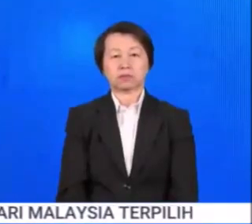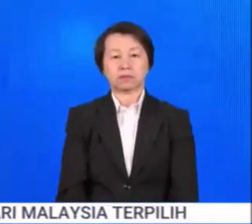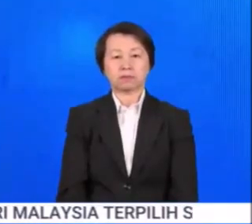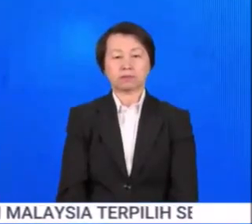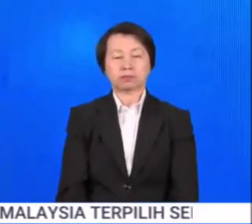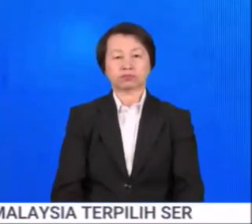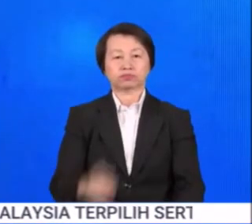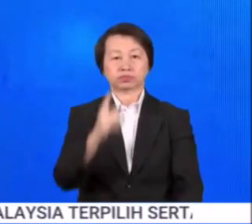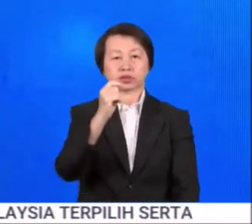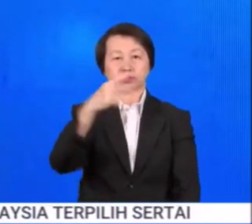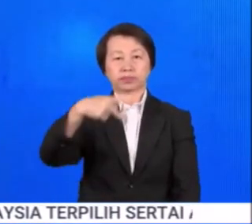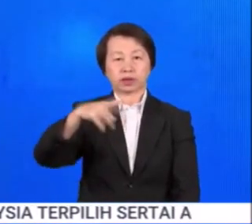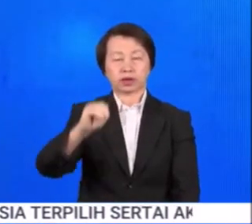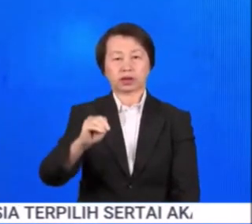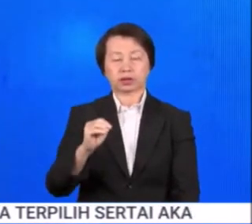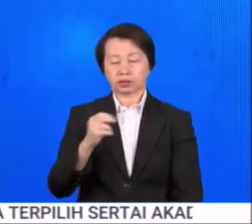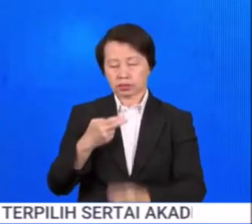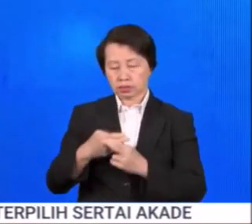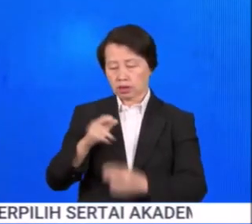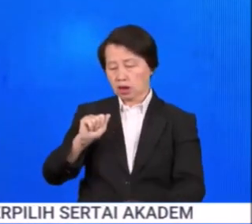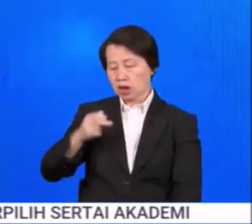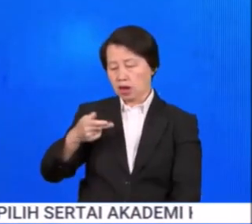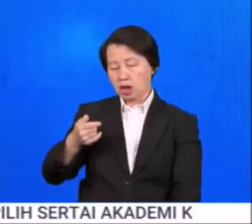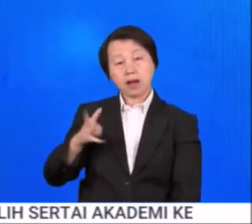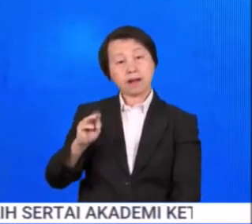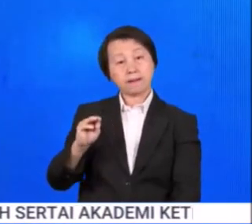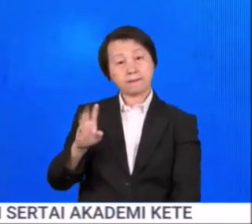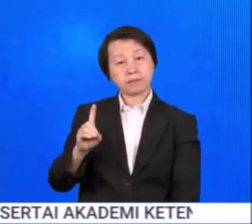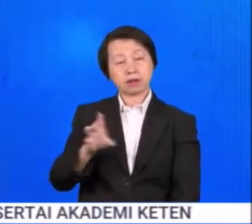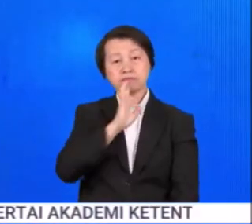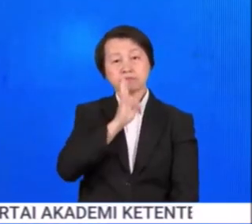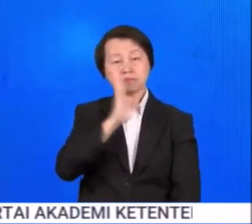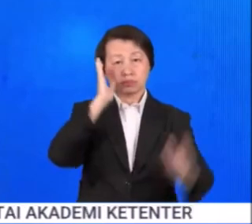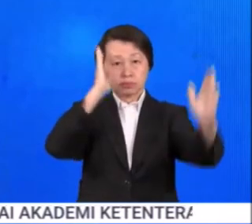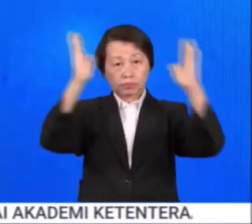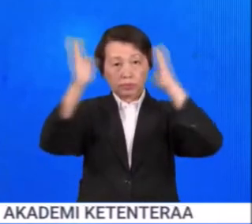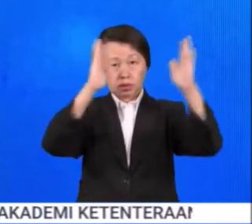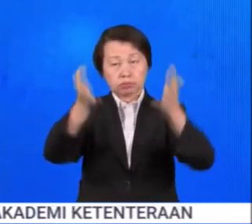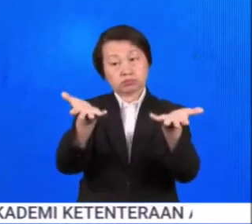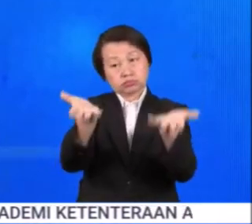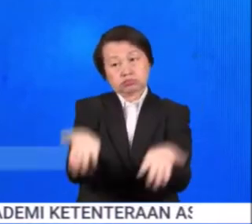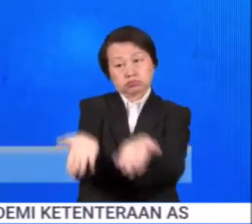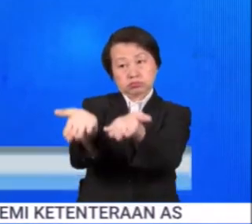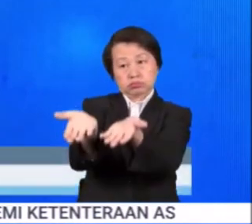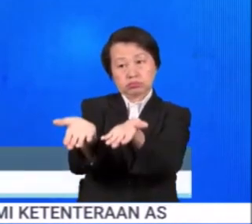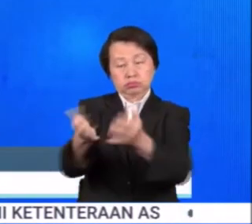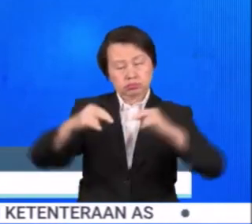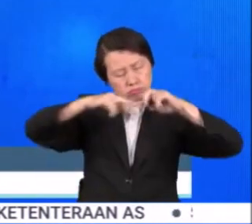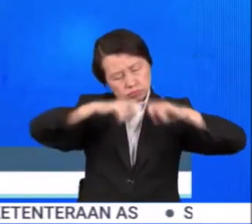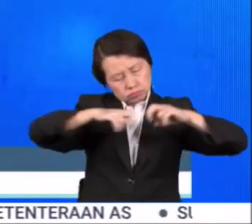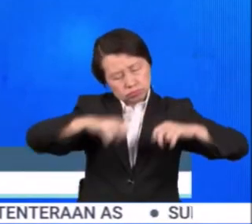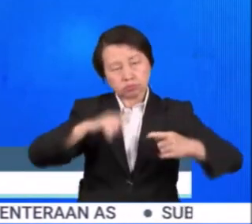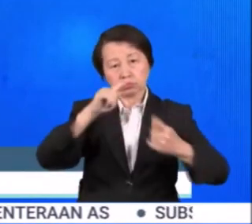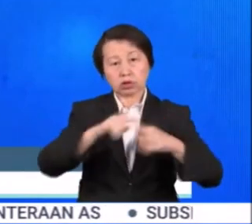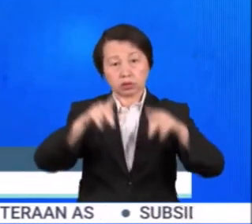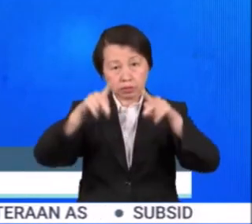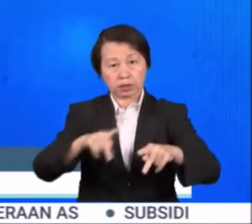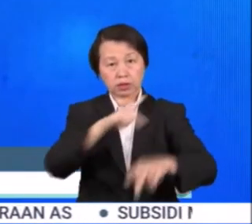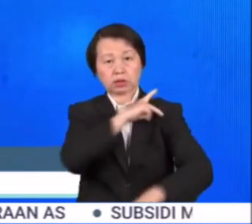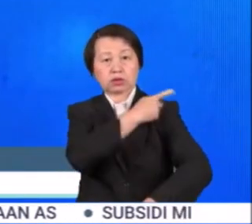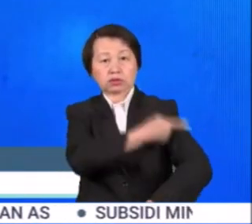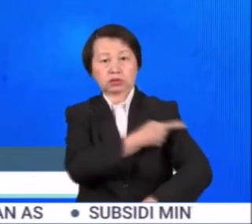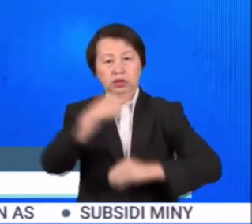Timbalan Perdana Menteri Datuk Seri Dr. Ahmad Zahid Hamidi pula menegaskan Malaysia serahkan budi bicara siasatan kepada pihak